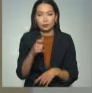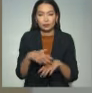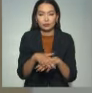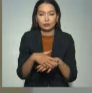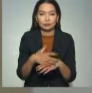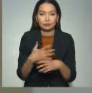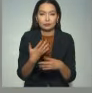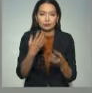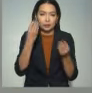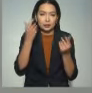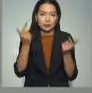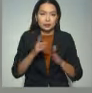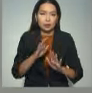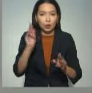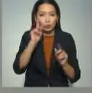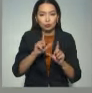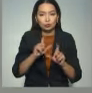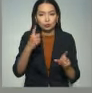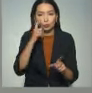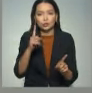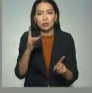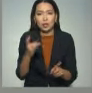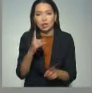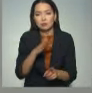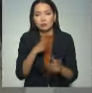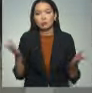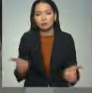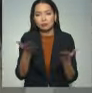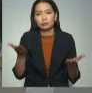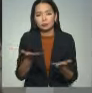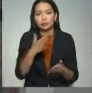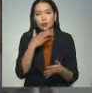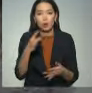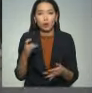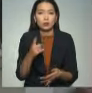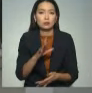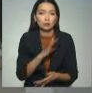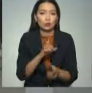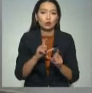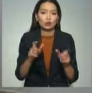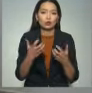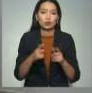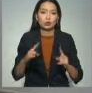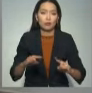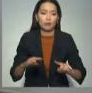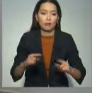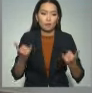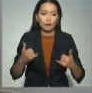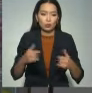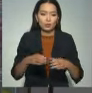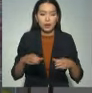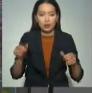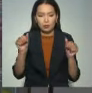А руководство учебного заведения уверяет, не раз поднимали вопрос. Директор школы считает, что фундамент здания оседает.